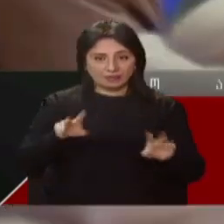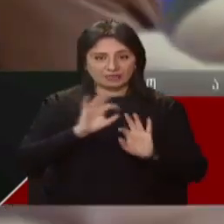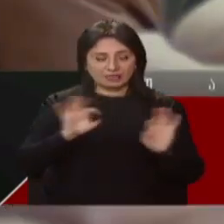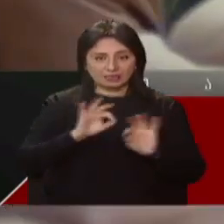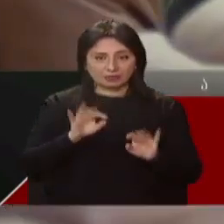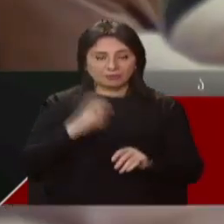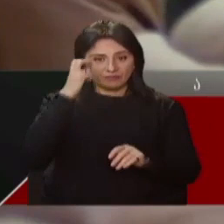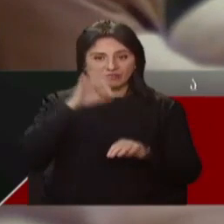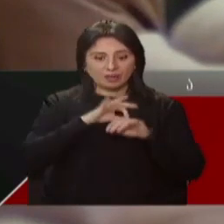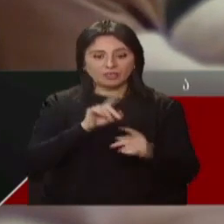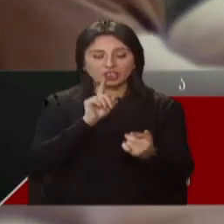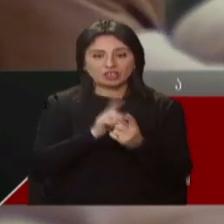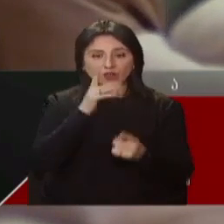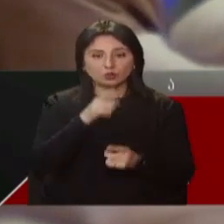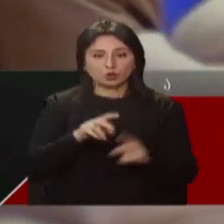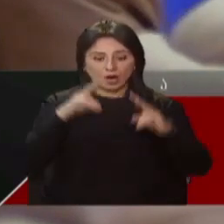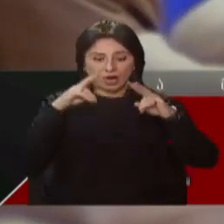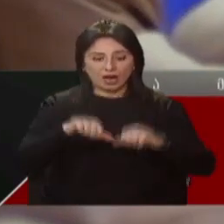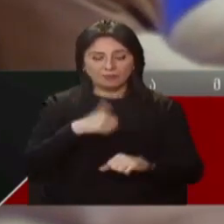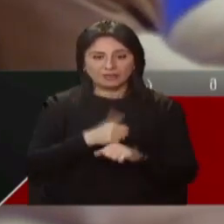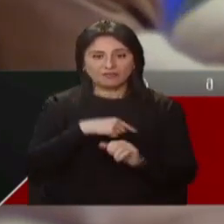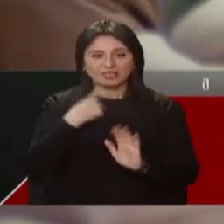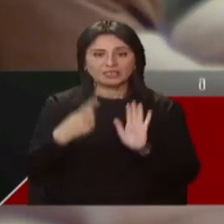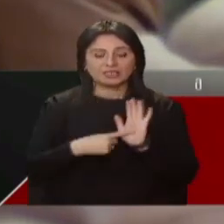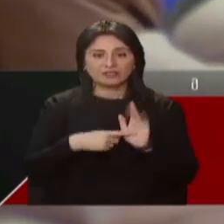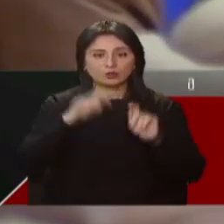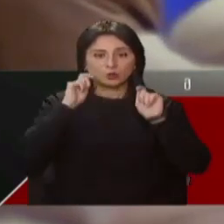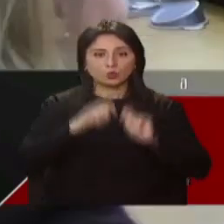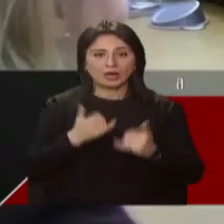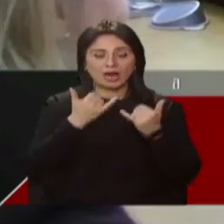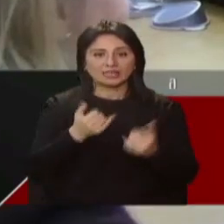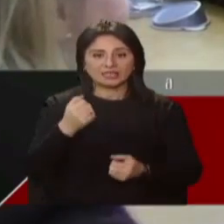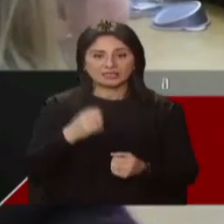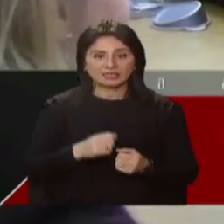კი კიევში გამართული შეხვედრების დროს განხილვის მთავარი საკითხები უკრაინისთვის